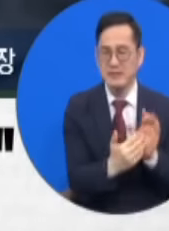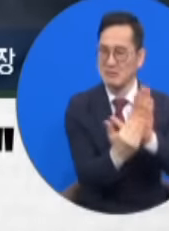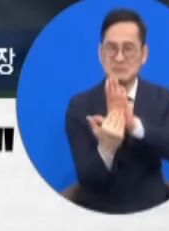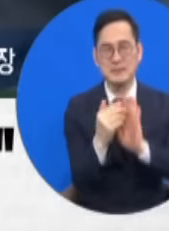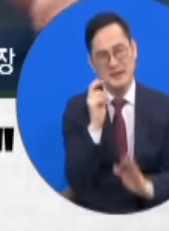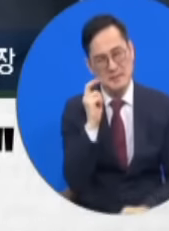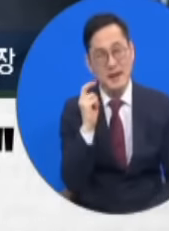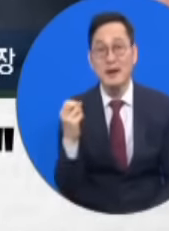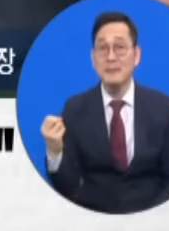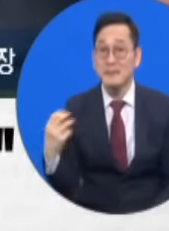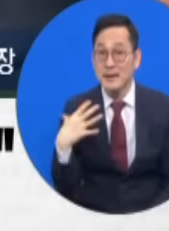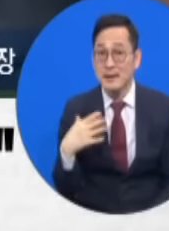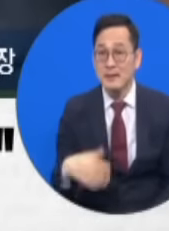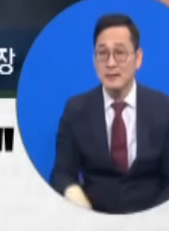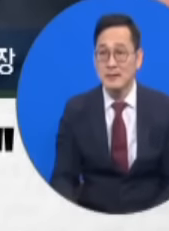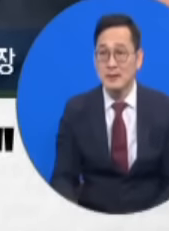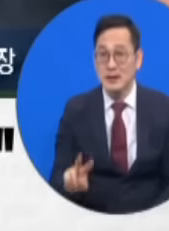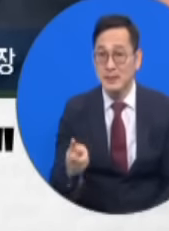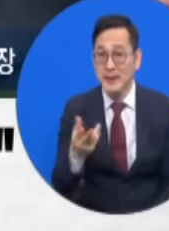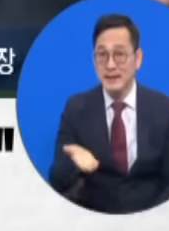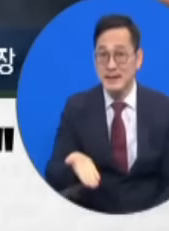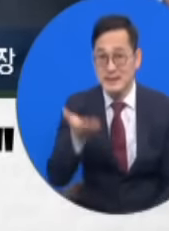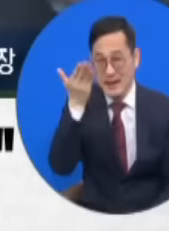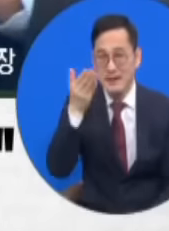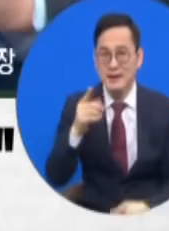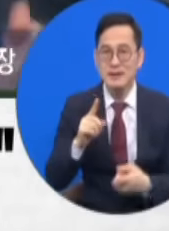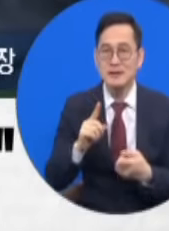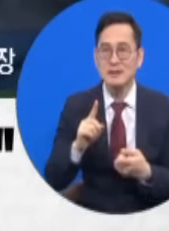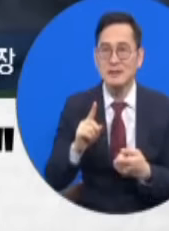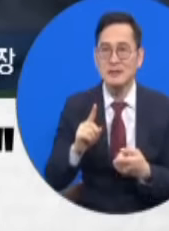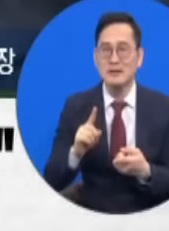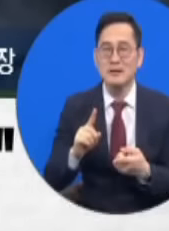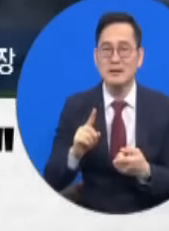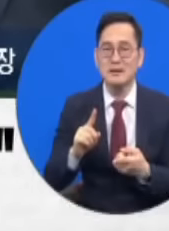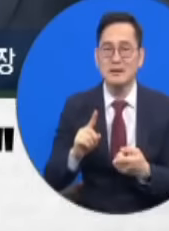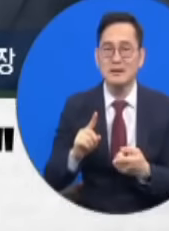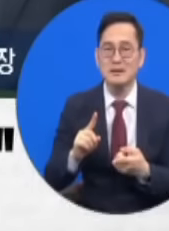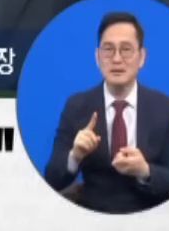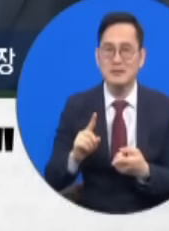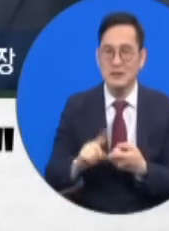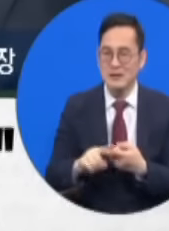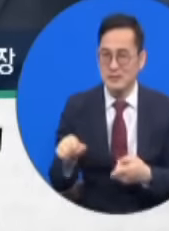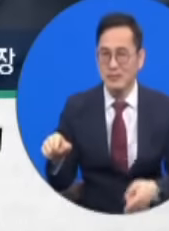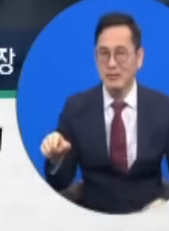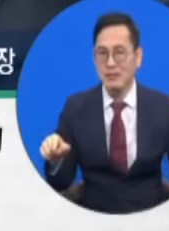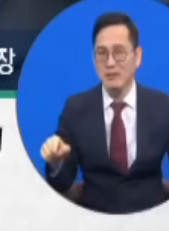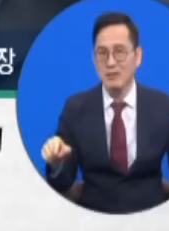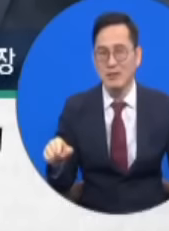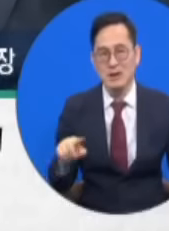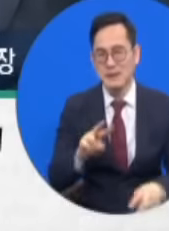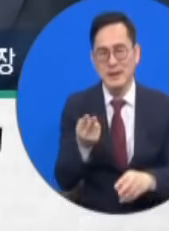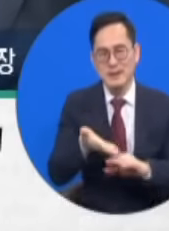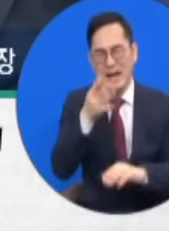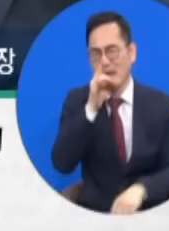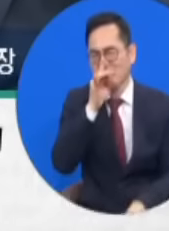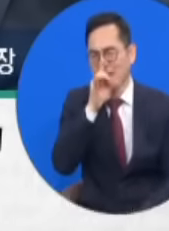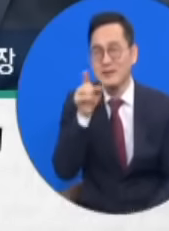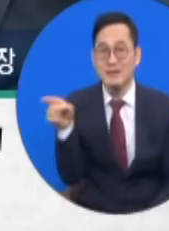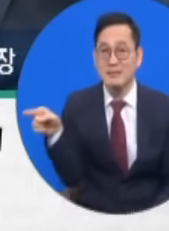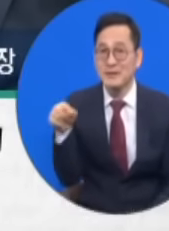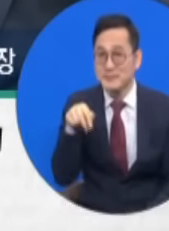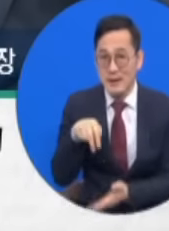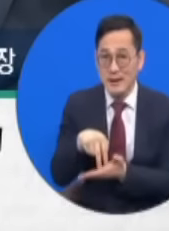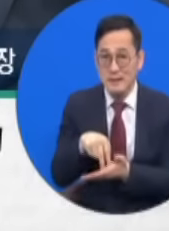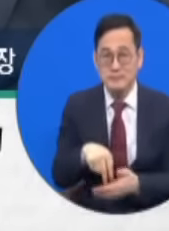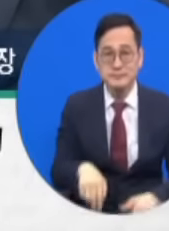하면서 200석의 의미를 강조한 얘기인데 그 연결시켜 보면 지난 국회에서 야당이 180석 가까이를